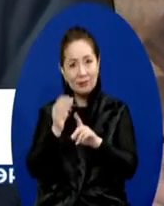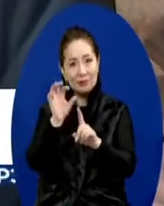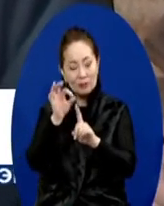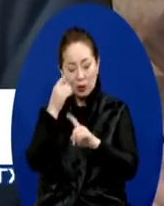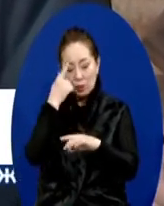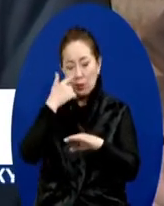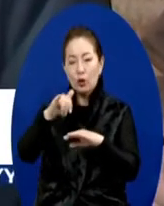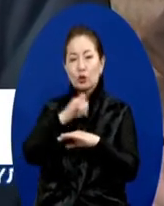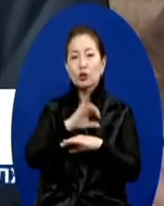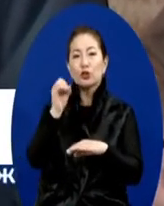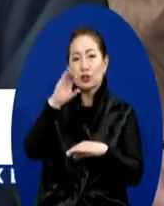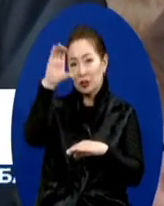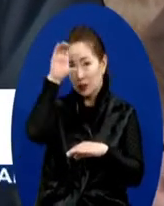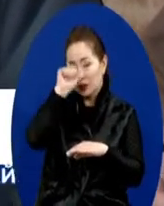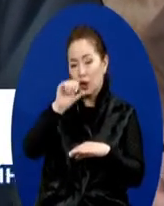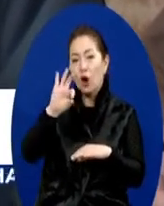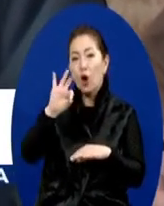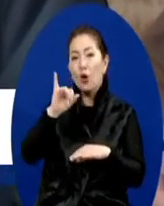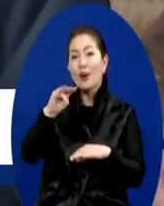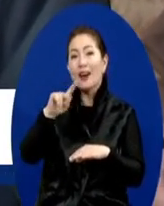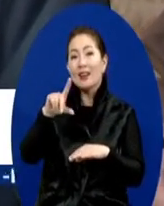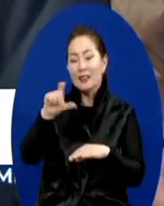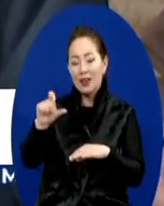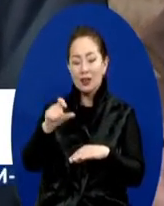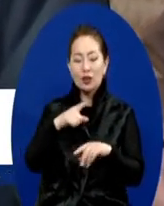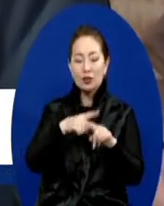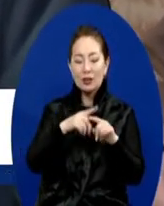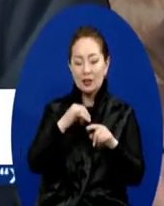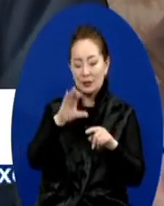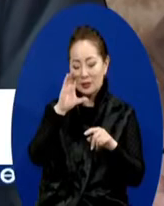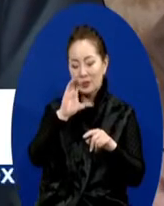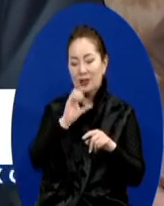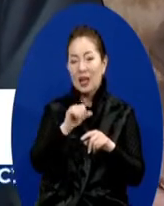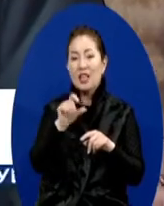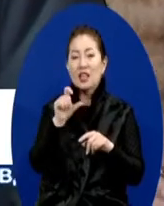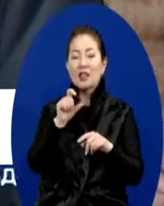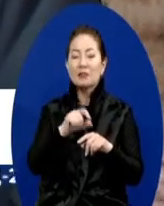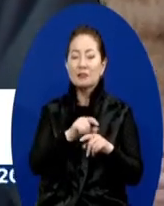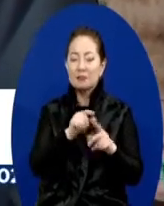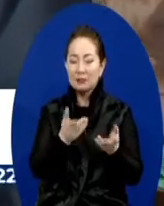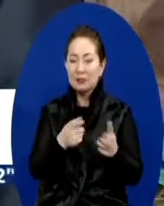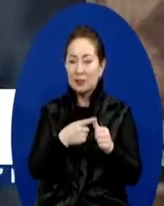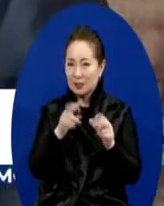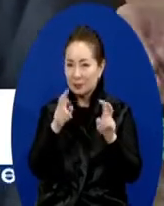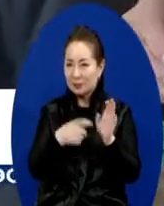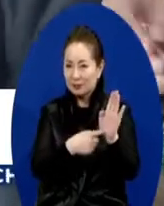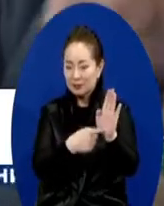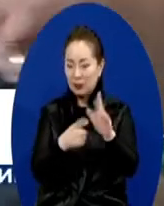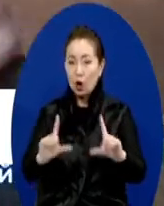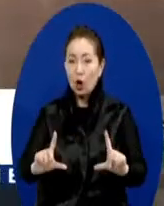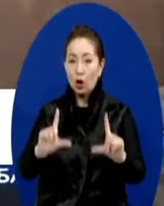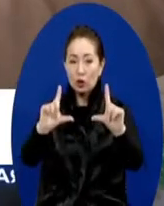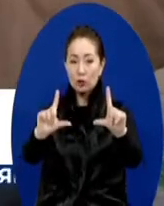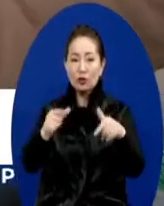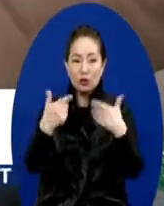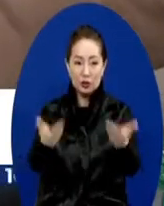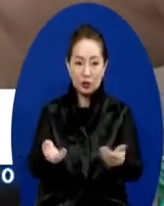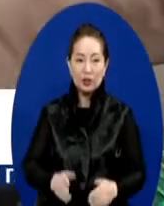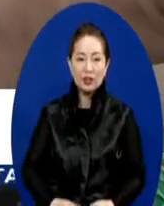улсын ерөнхий сайд оюун эрдэнэ үндсүүдийн ачуун сайд үйлдвэр сайд зэрэ мэд сайхан гэсэн байна. За ингээд танд энэ